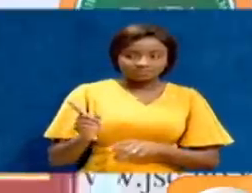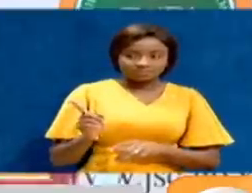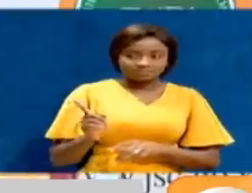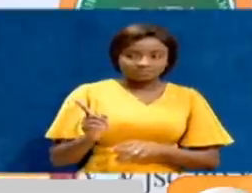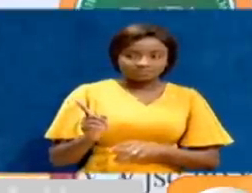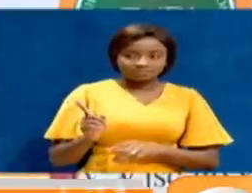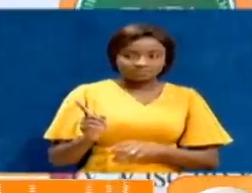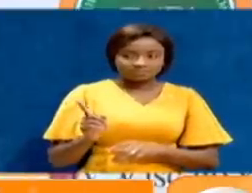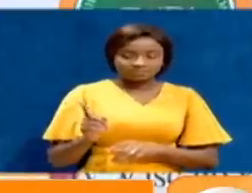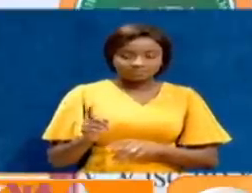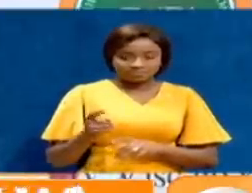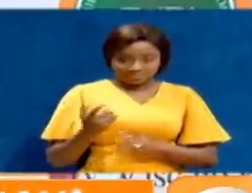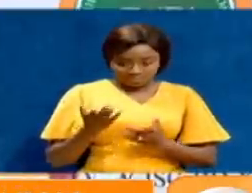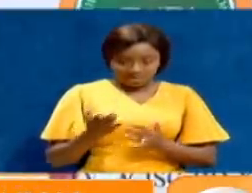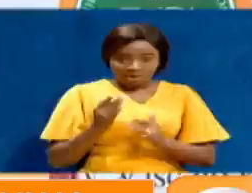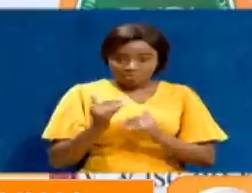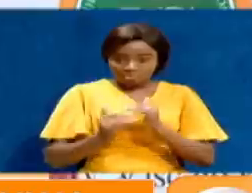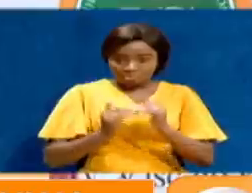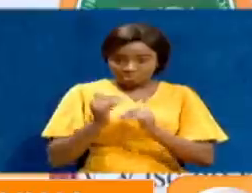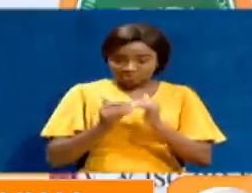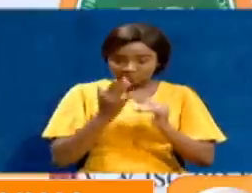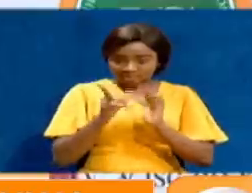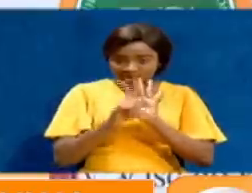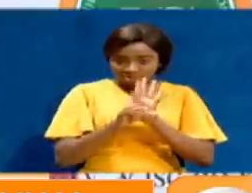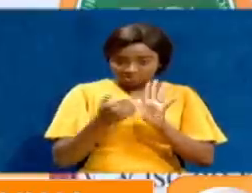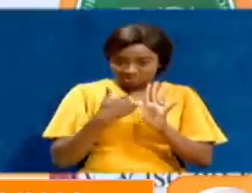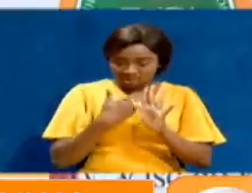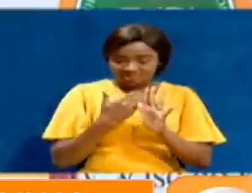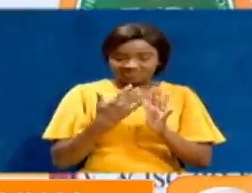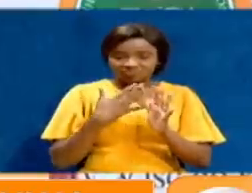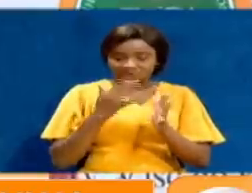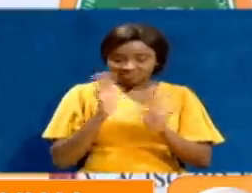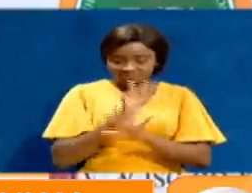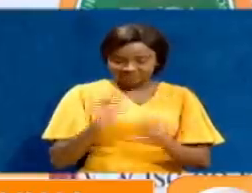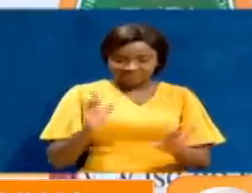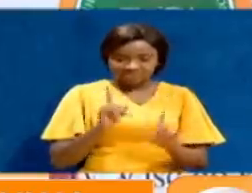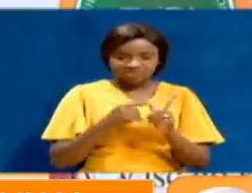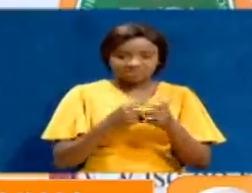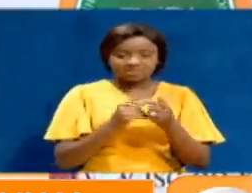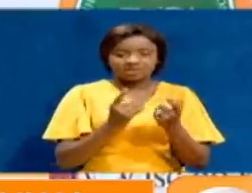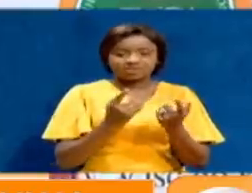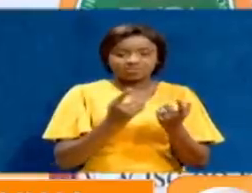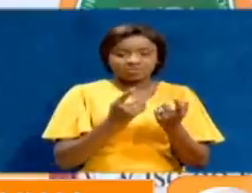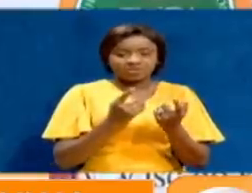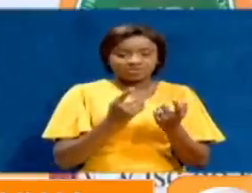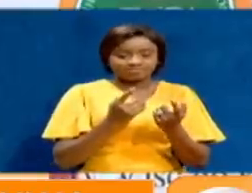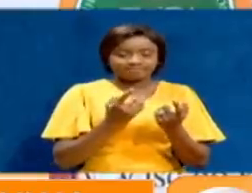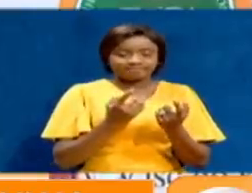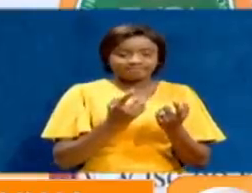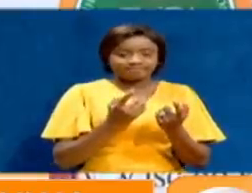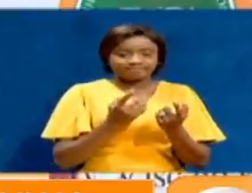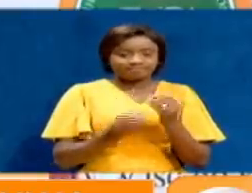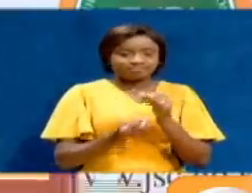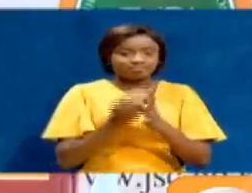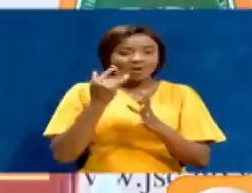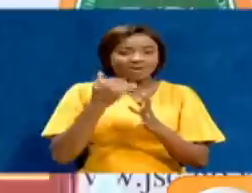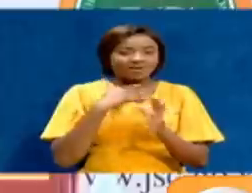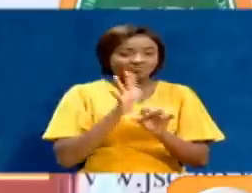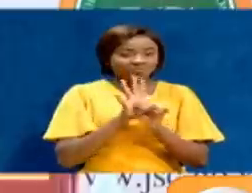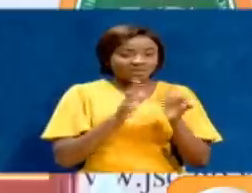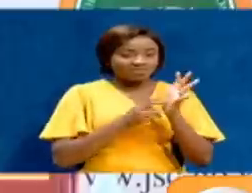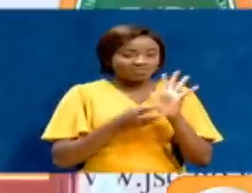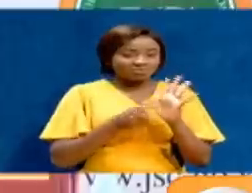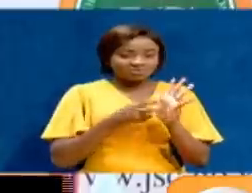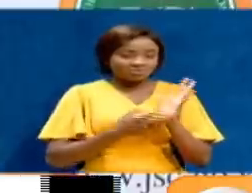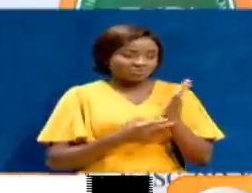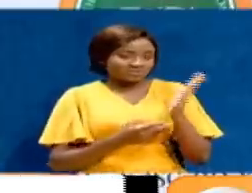wait until all those which are in the process of being built to be completed, because I think we have quite a number of projects